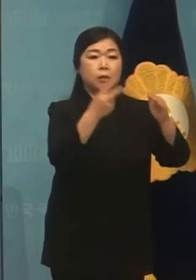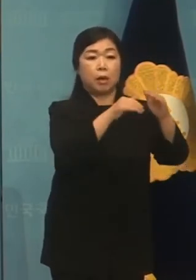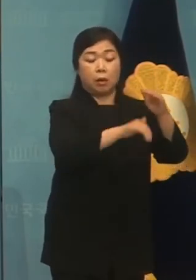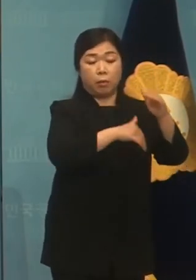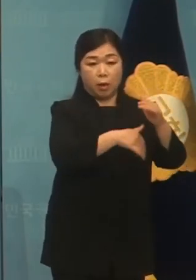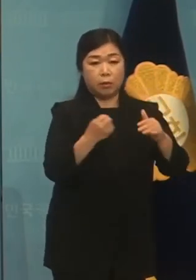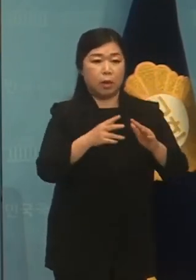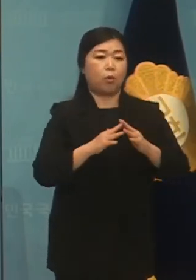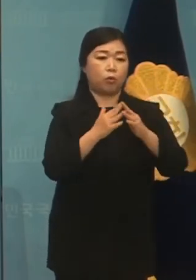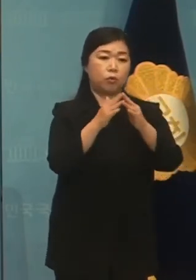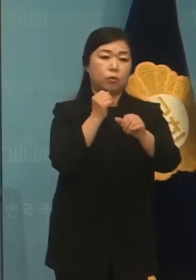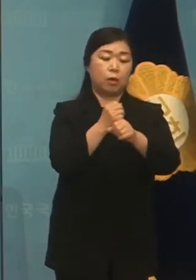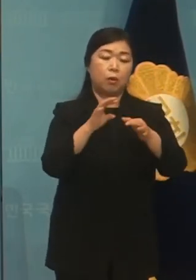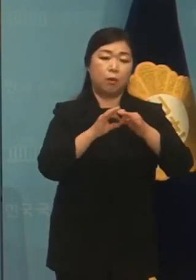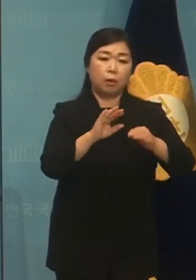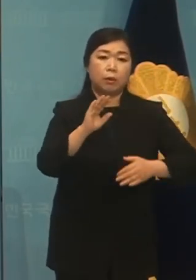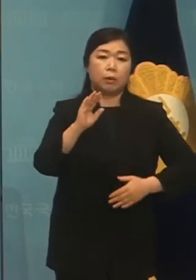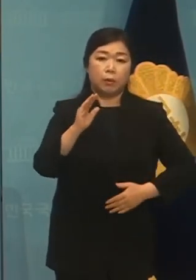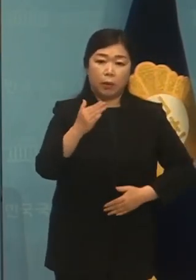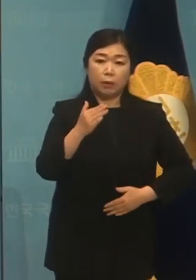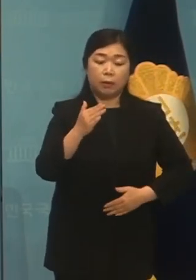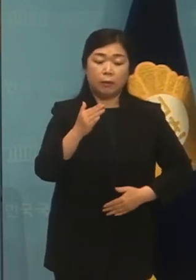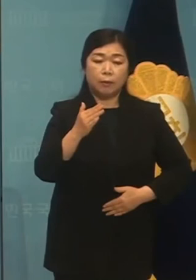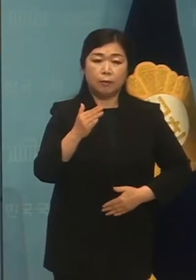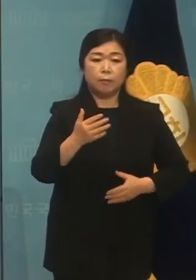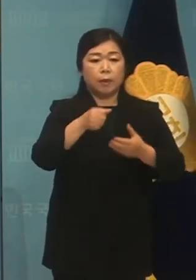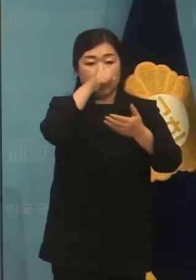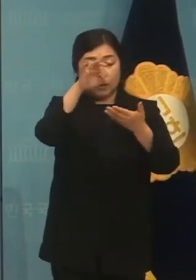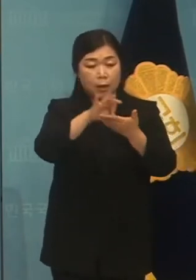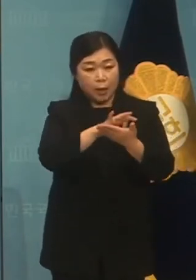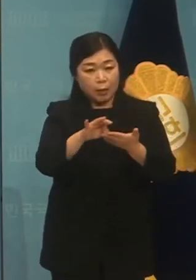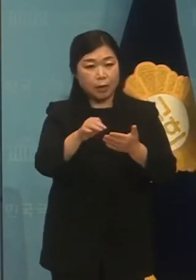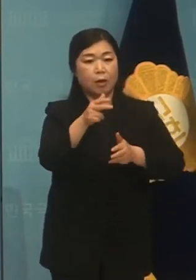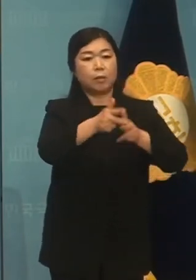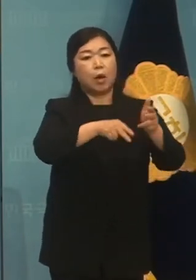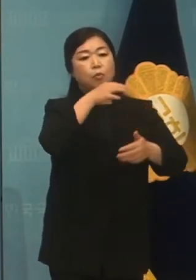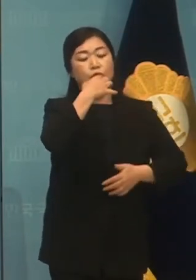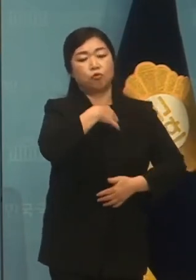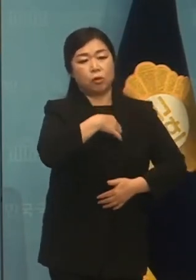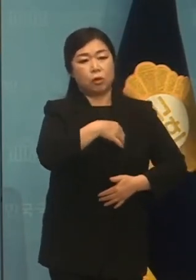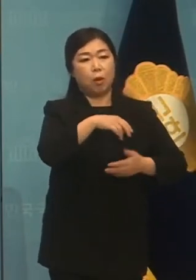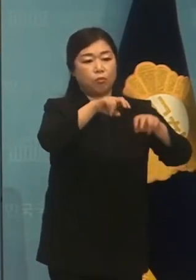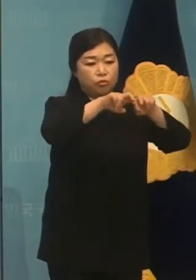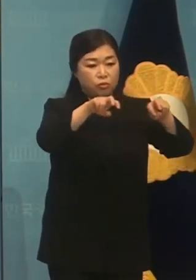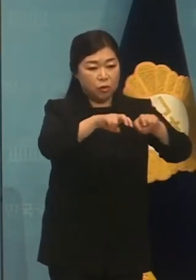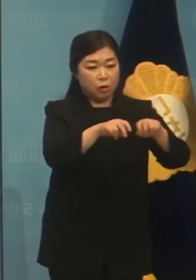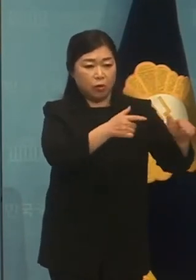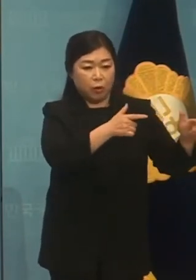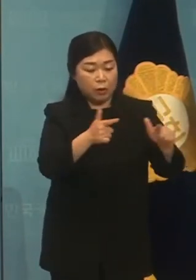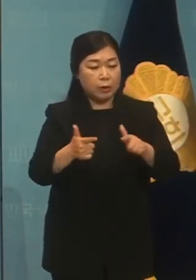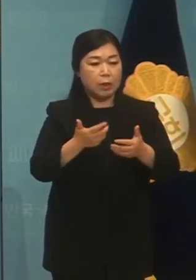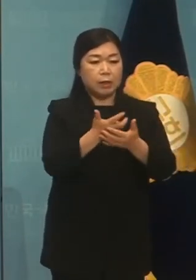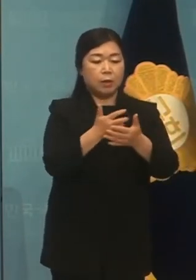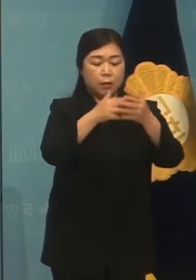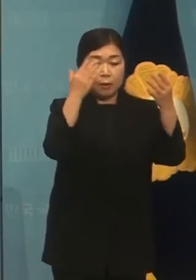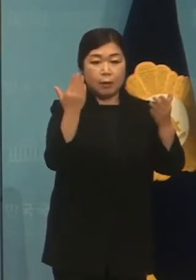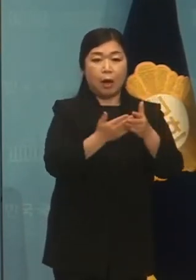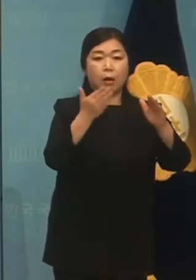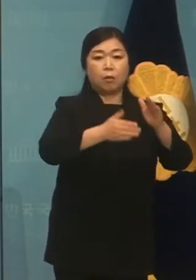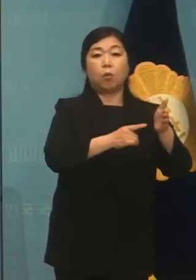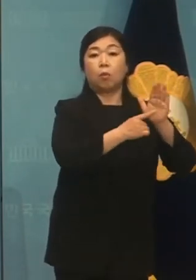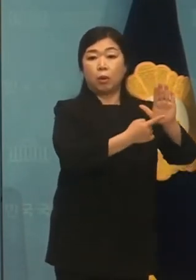재개발, 재건축에 관련된 예산이라든가 사업 수익성 분석이라든가 이런 것들을 그대로